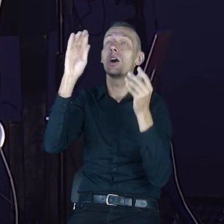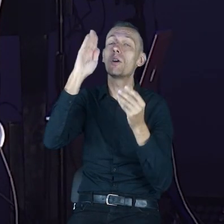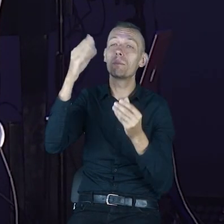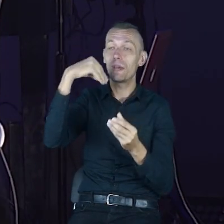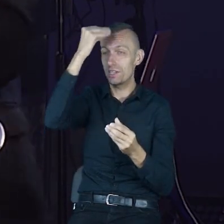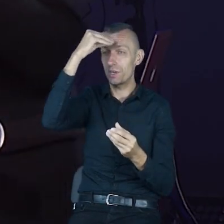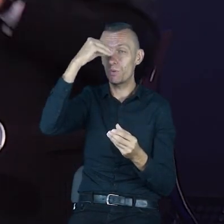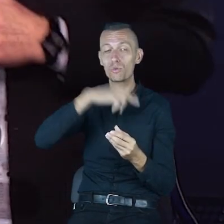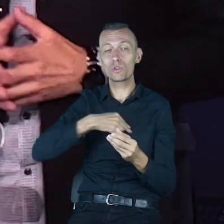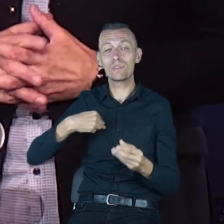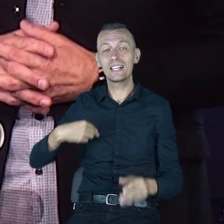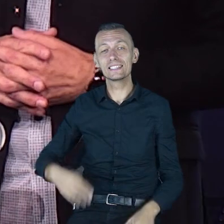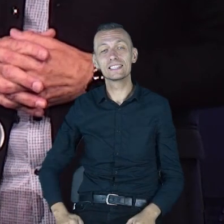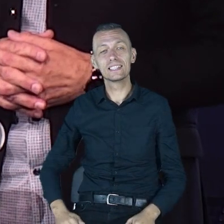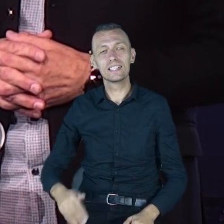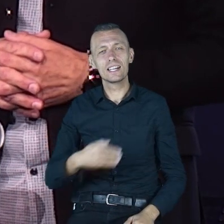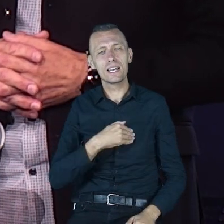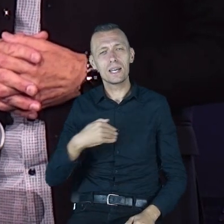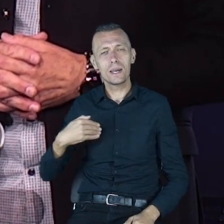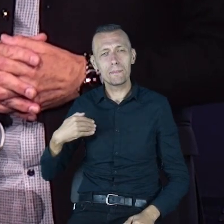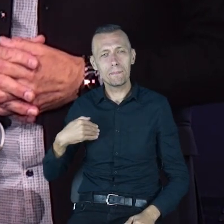Dlatego nie możemy czuć się beznadziejni.